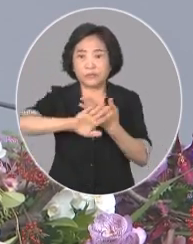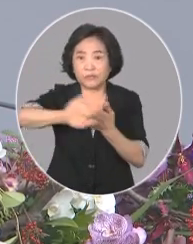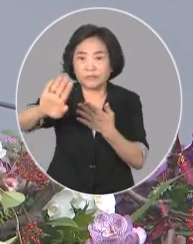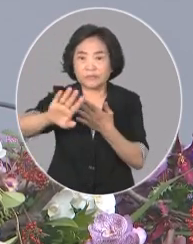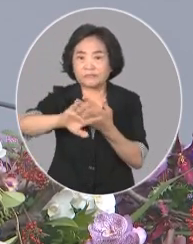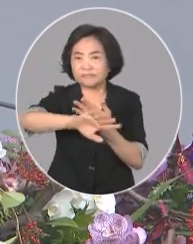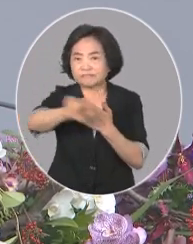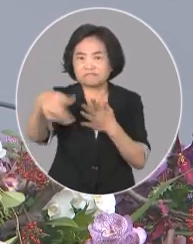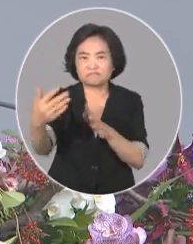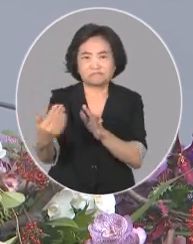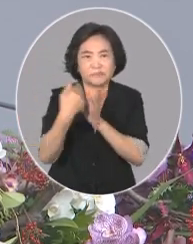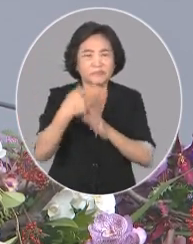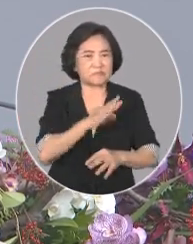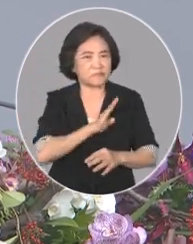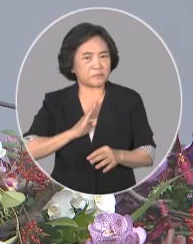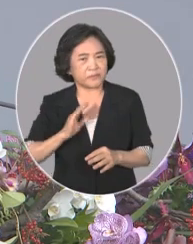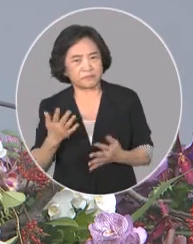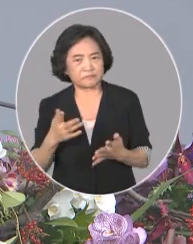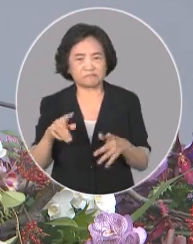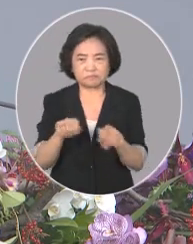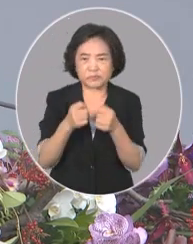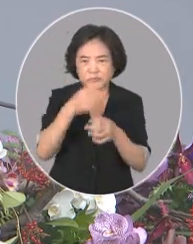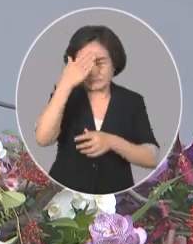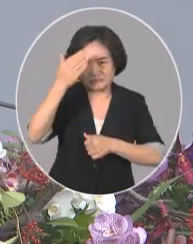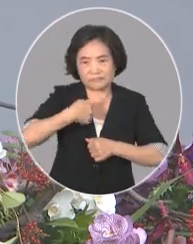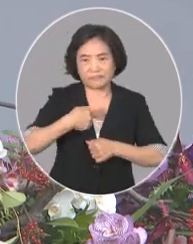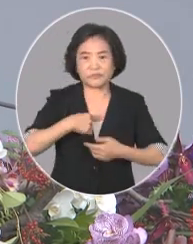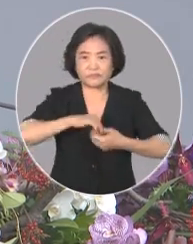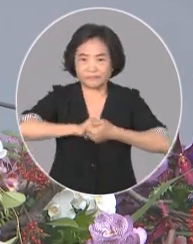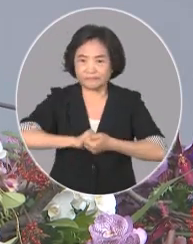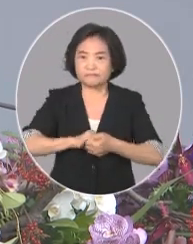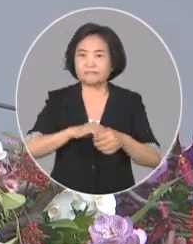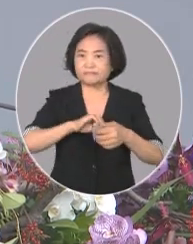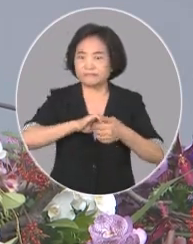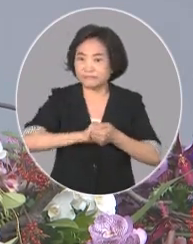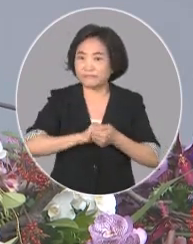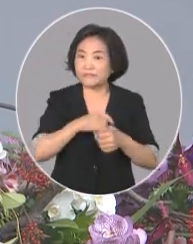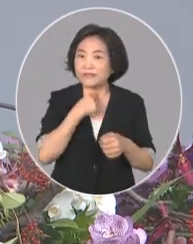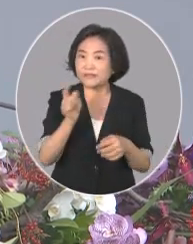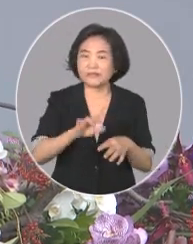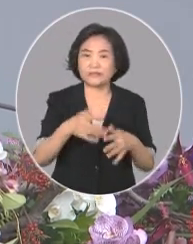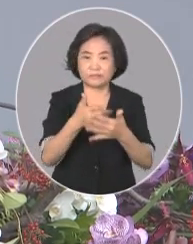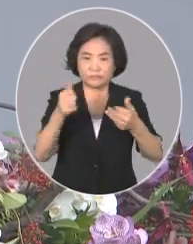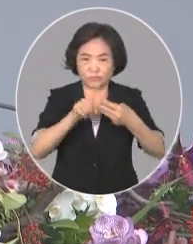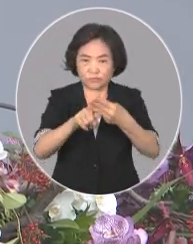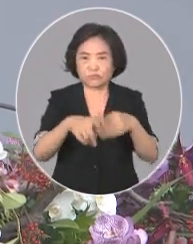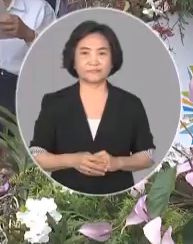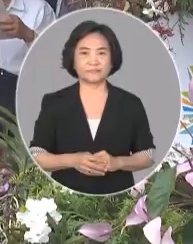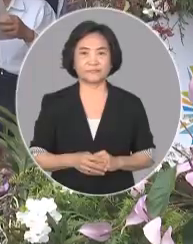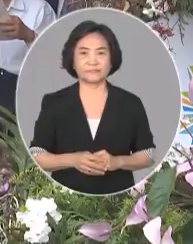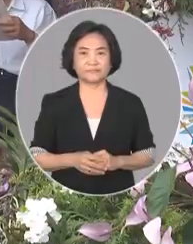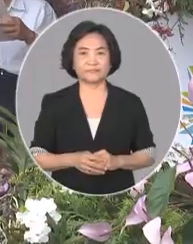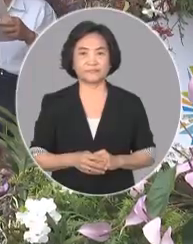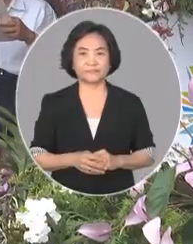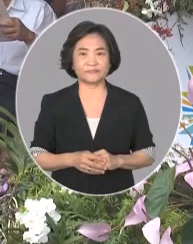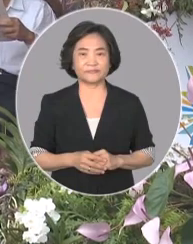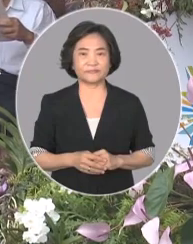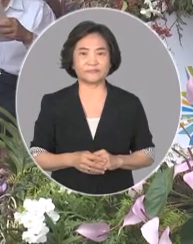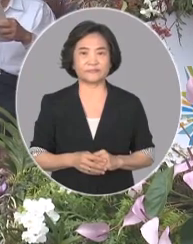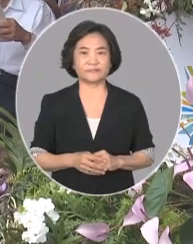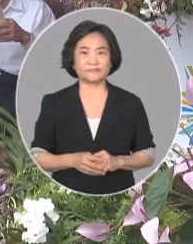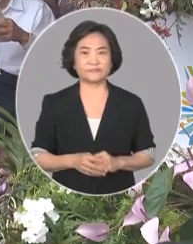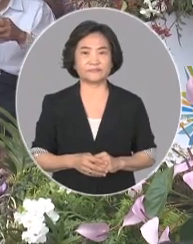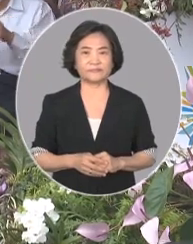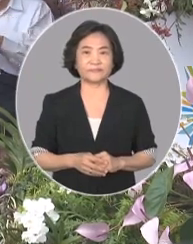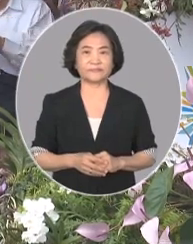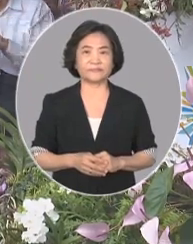ไตยของประเทศประการสุดท้ายทางด้านเศรษฐกิจไต้หวันกลายเป็นจุดสนใจและได้รับการยอมรับจากทั่วโลกว่าเป็นเกาะแห่งความ